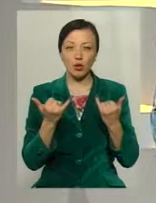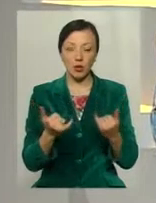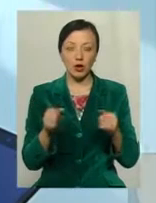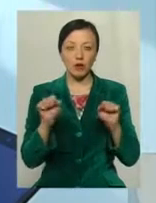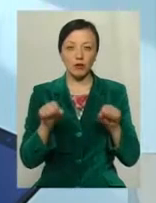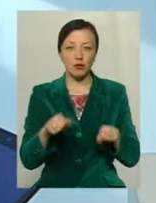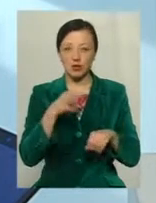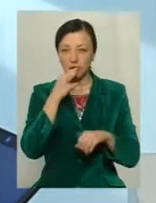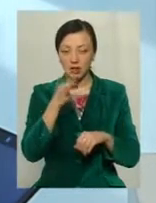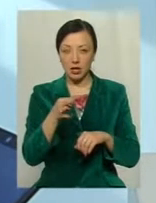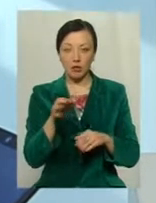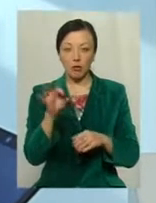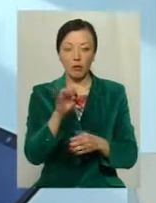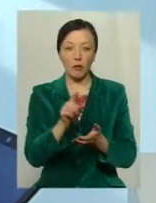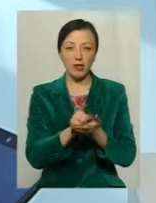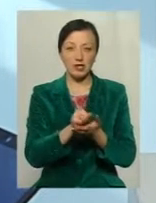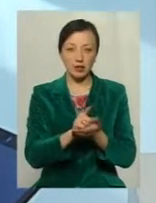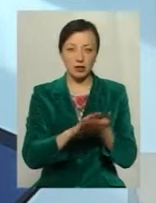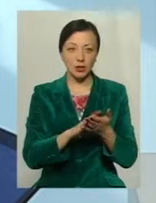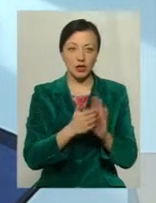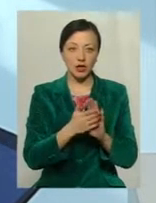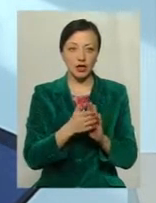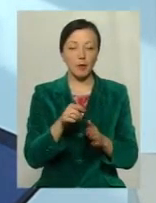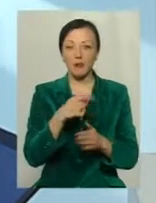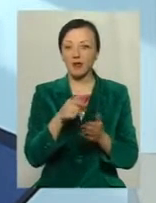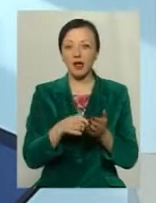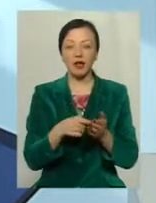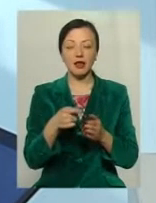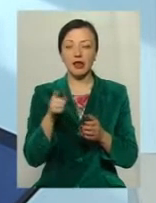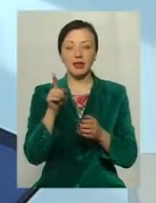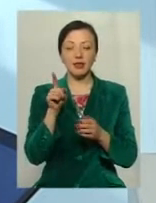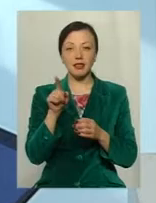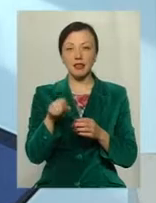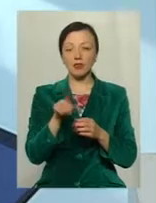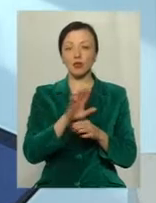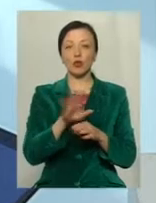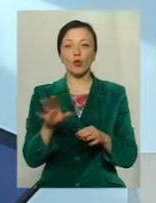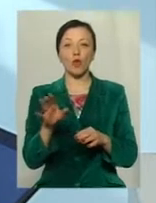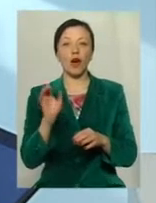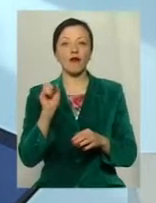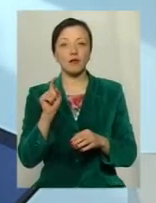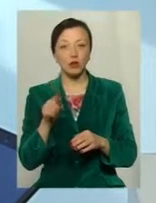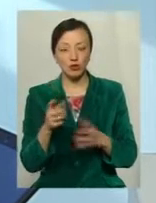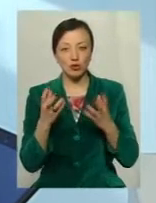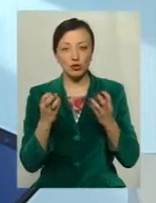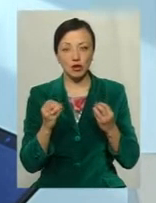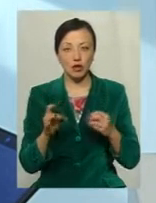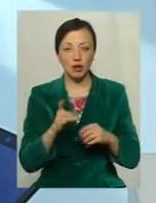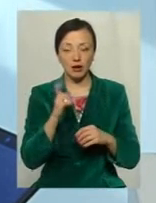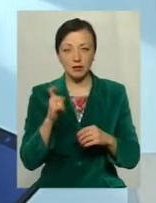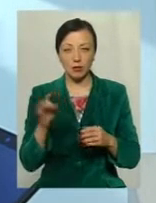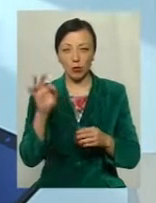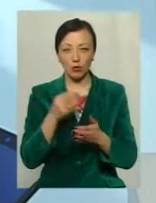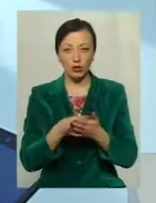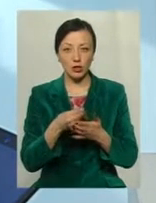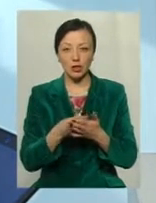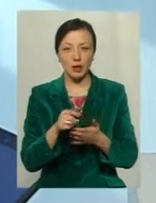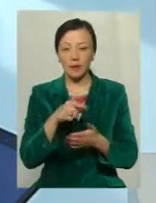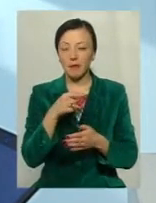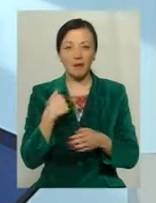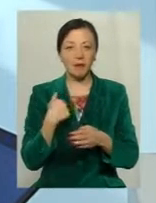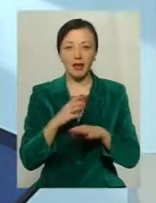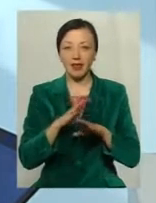717 мільйонів, це наш то, що зібрали. Із них, якщо взяти це інші надходження, якщо брати більш точніше, то від бізнесу, всього, в тому числі бюджетне, інше, це